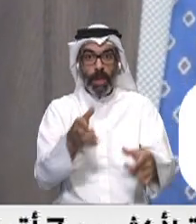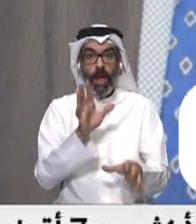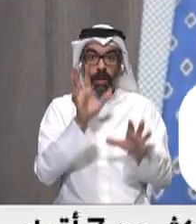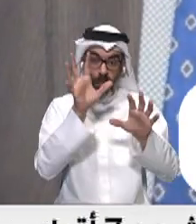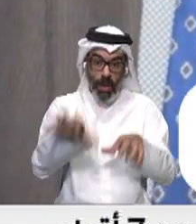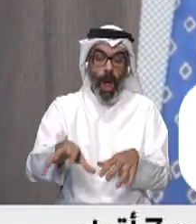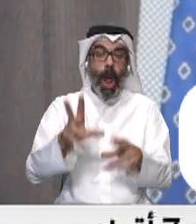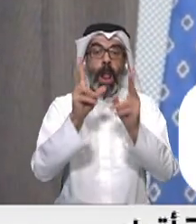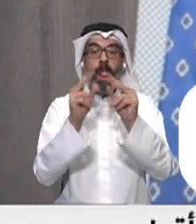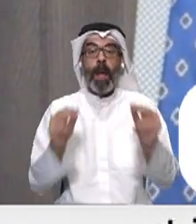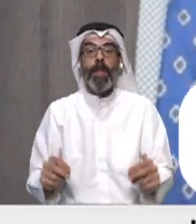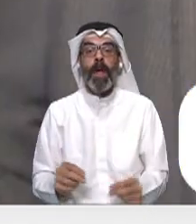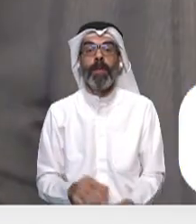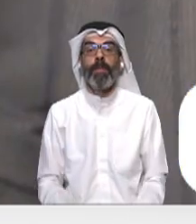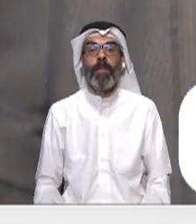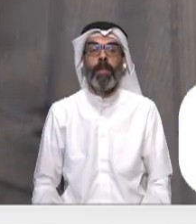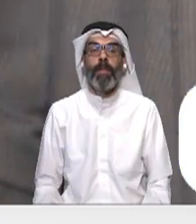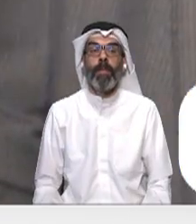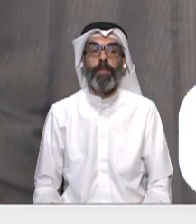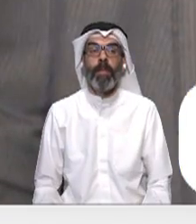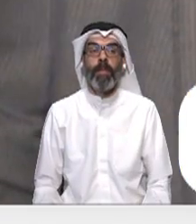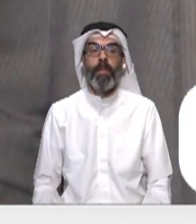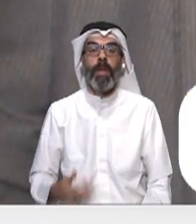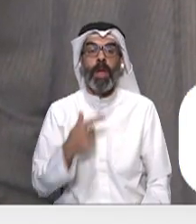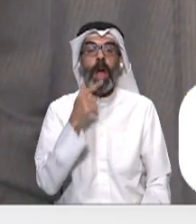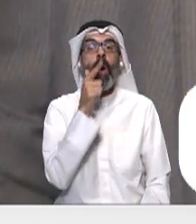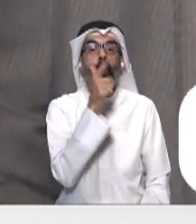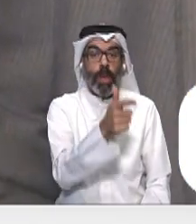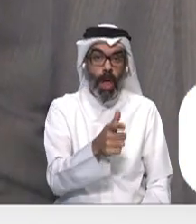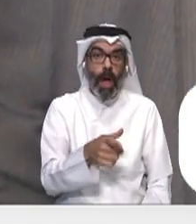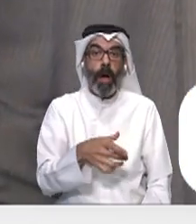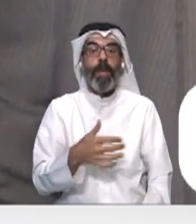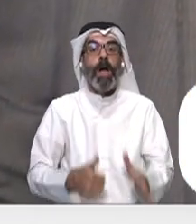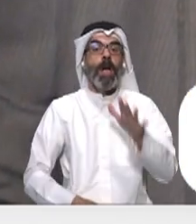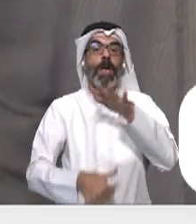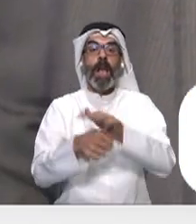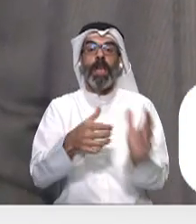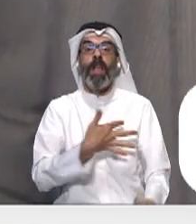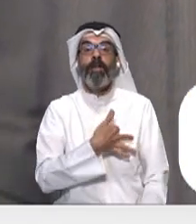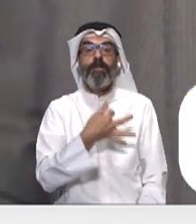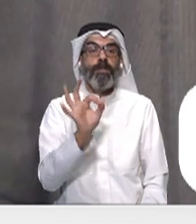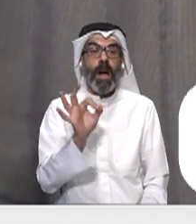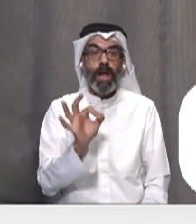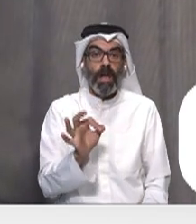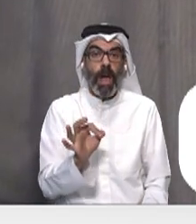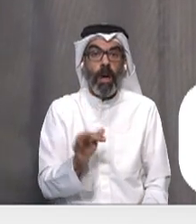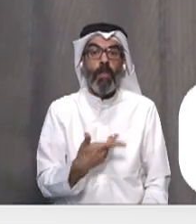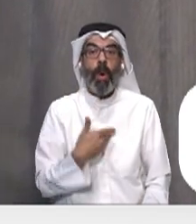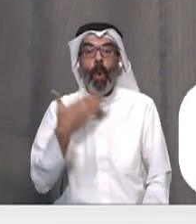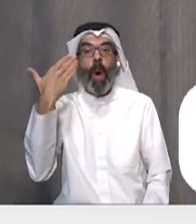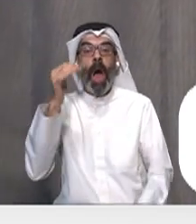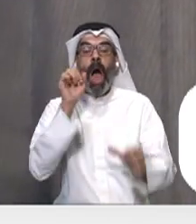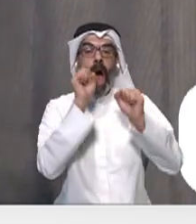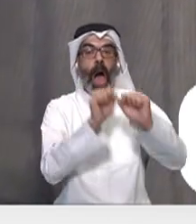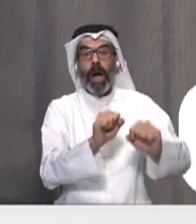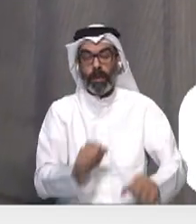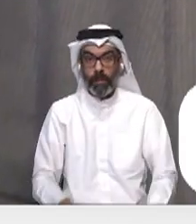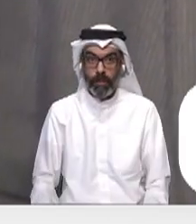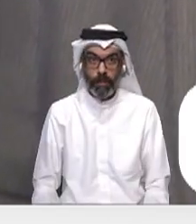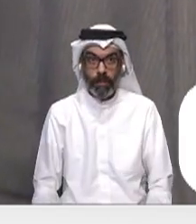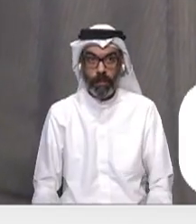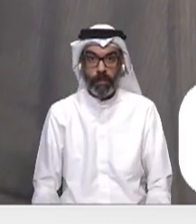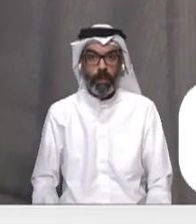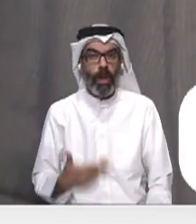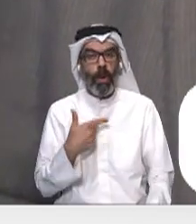في لبنان نعم ما هي وايضا تحدث مع الرئيس الفرنسي وتحدث مع الرئيس الفرنسي والمستشار الالماني نعم جمال ما هي